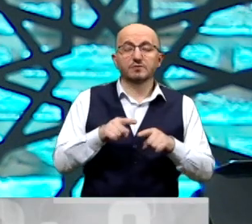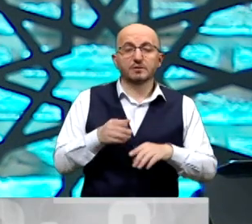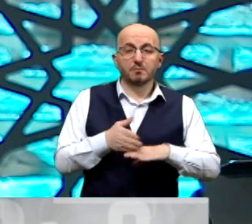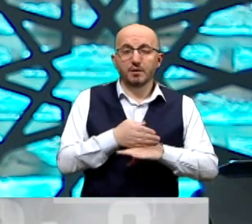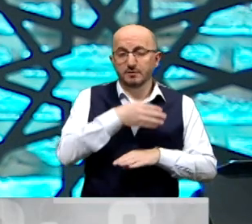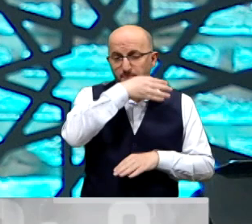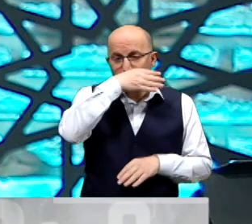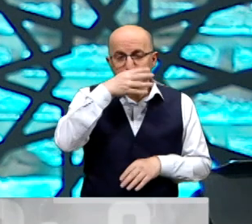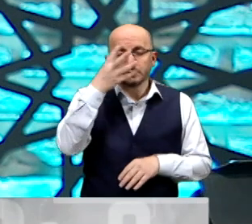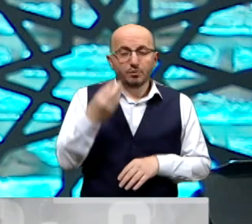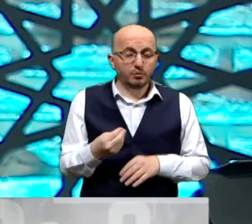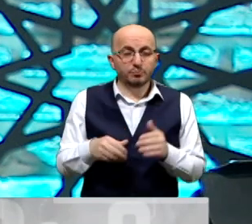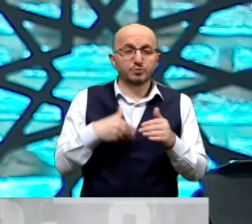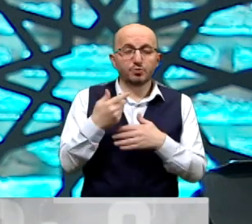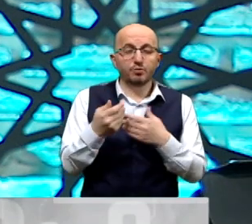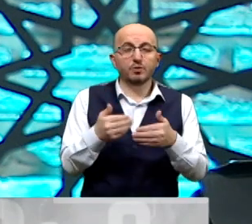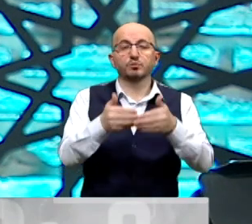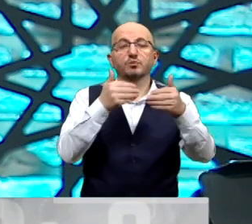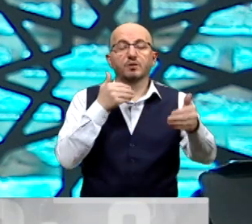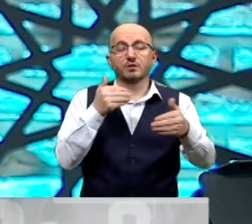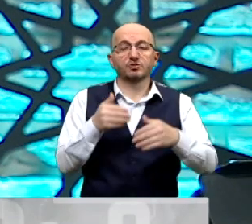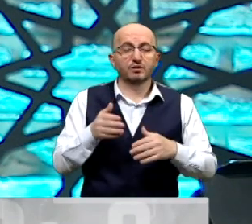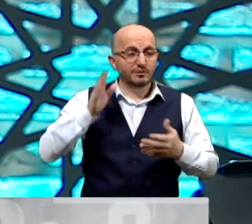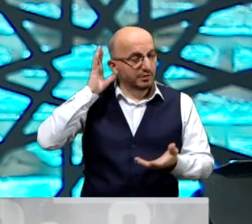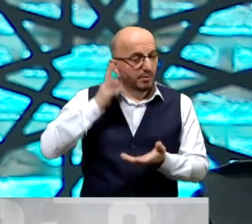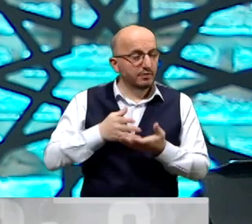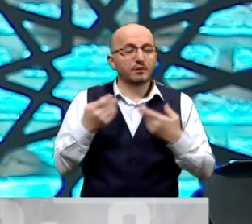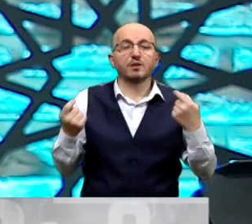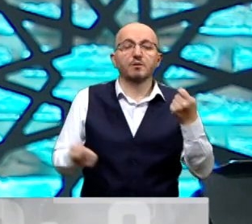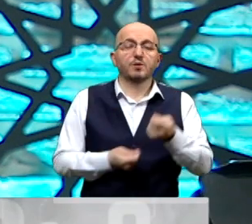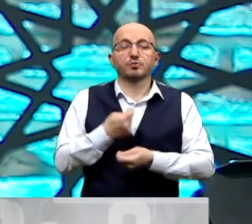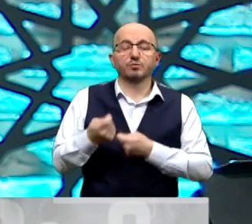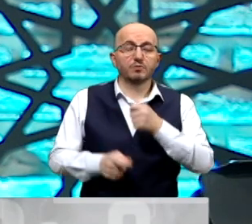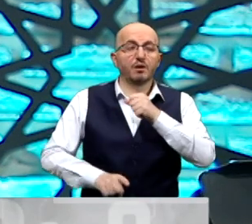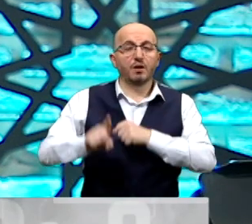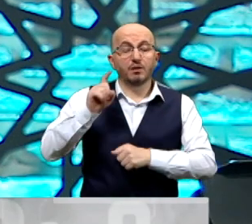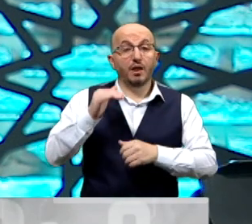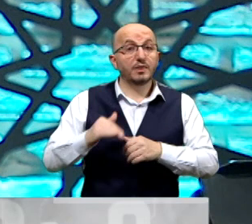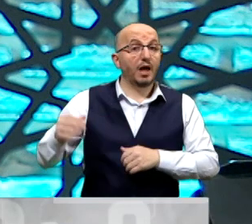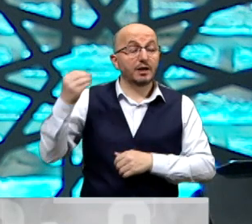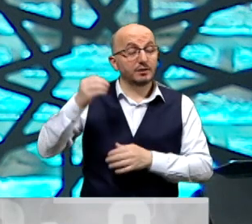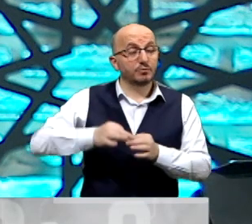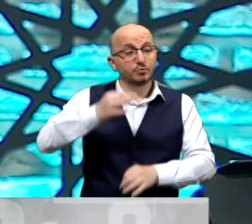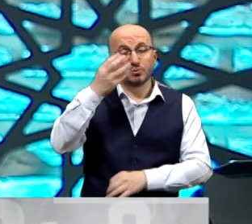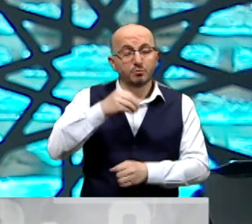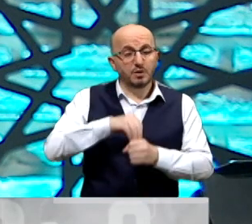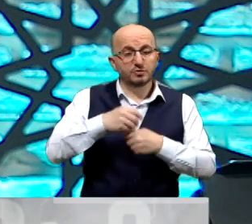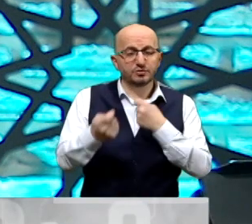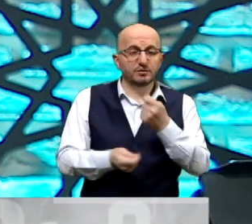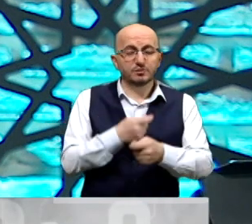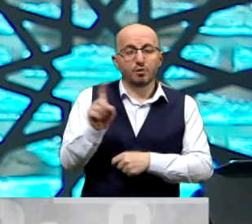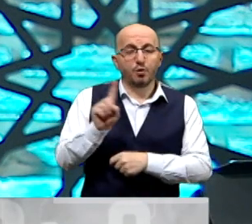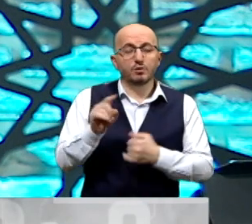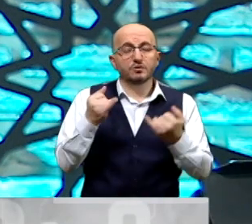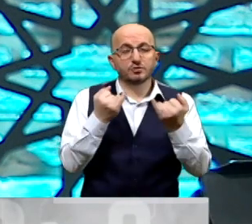bağımlısı olup sonra bu işlerden uzaklaşan şu anda ibadetiyle meşgul olan Allah'a daha iyi bir kul olmak için gayret eden onlarca